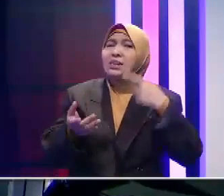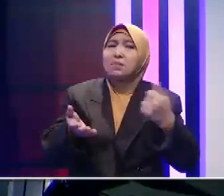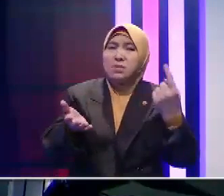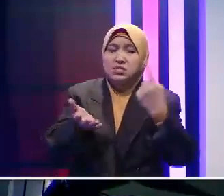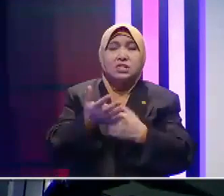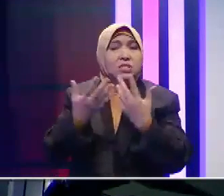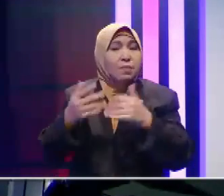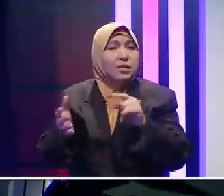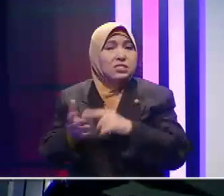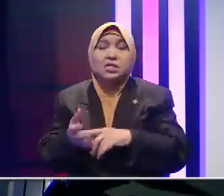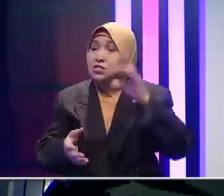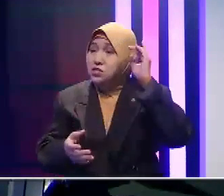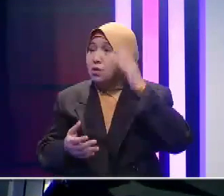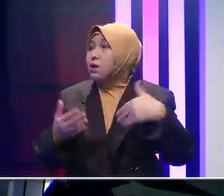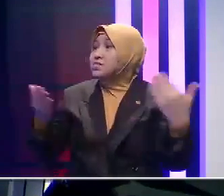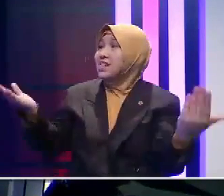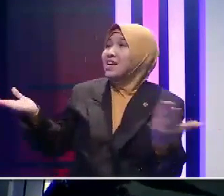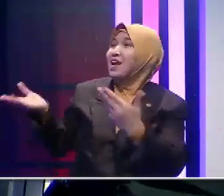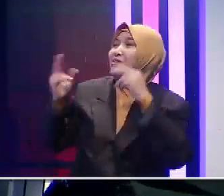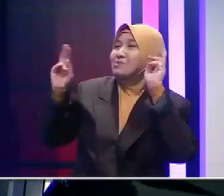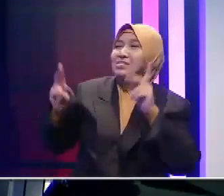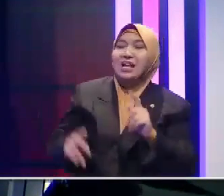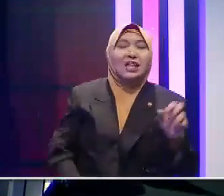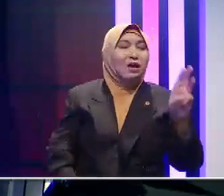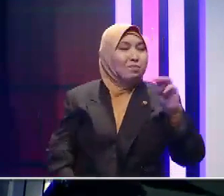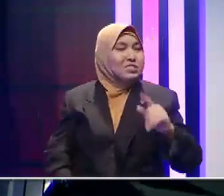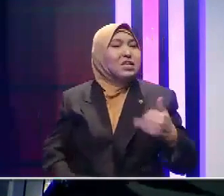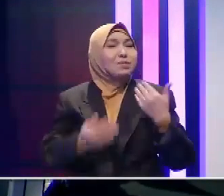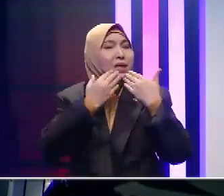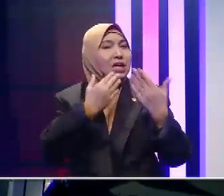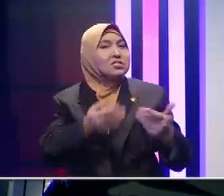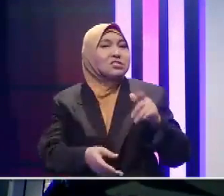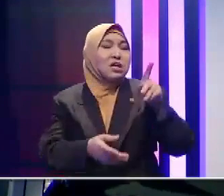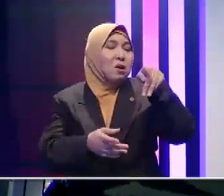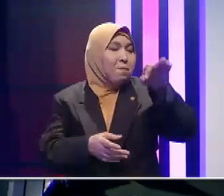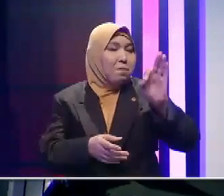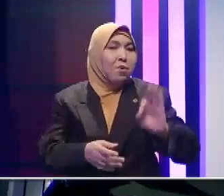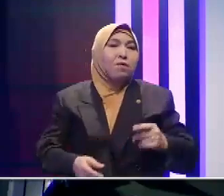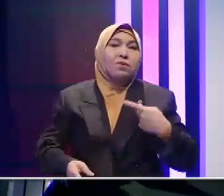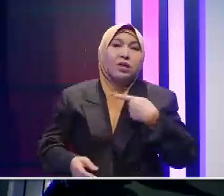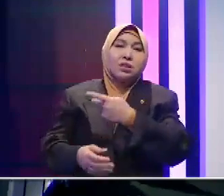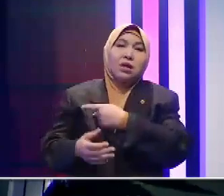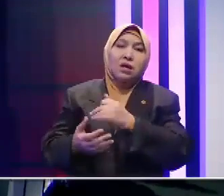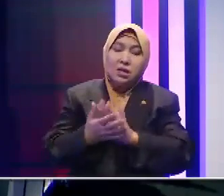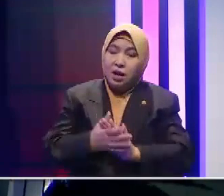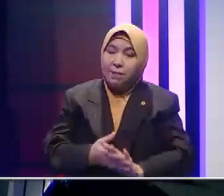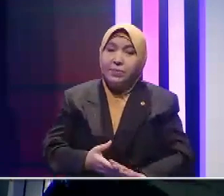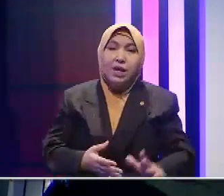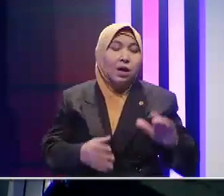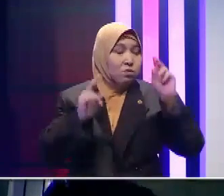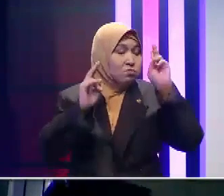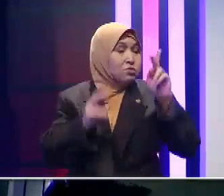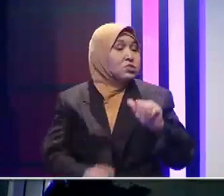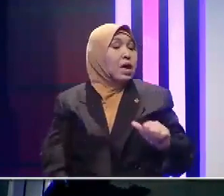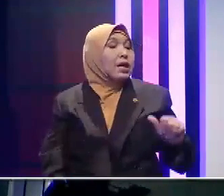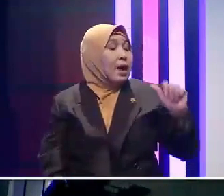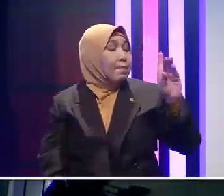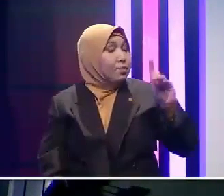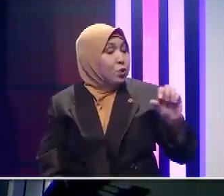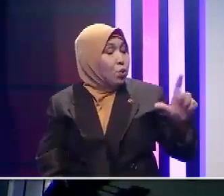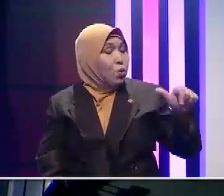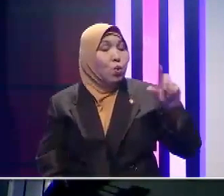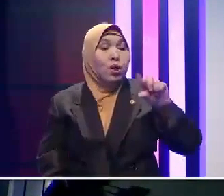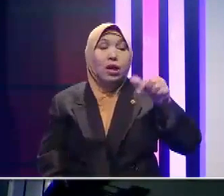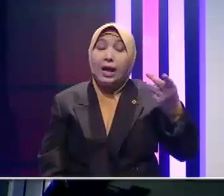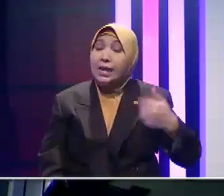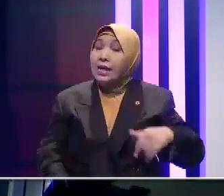selepas ini, insya-Allah. Silakan Ustaz Tarmizi. Baik, terima kasih Al-Fadhil Prof, juga bahagia Al-Fadhil Ustaz Abdul Ghani. Tuan-tuan dan puan-puan, ibu-ibu, ayah, sahabat Al-Quran yang